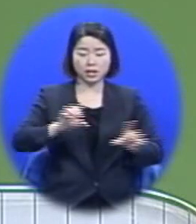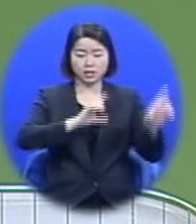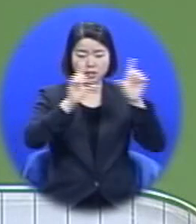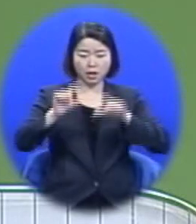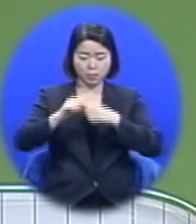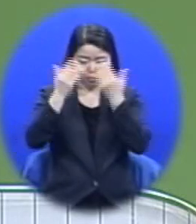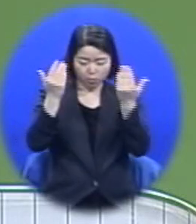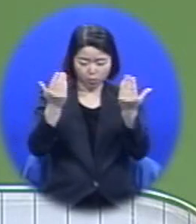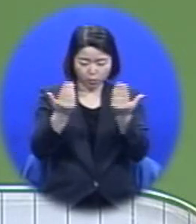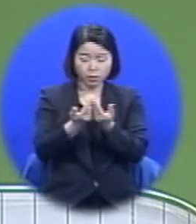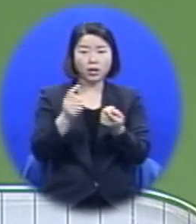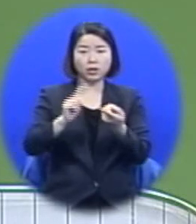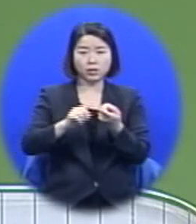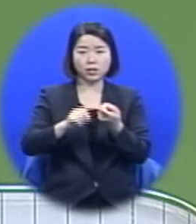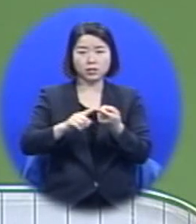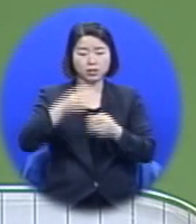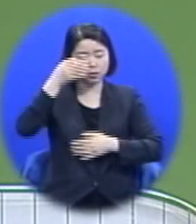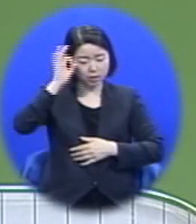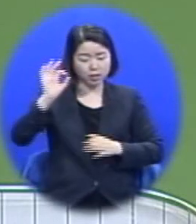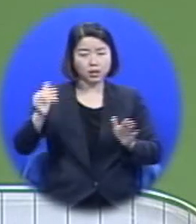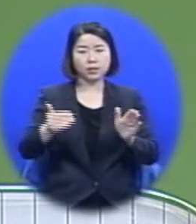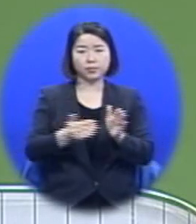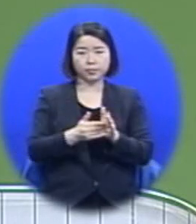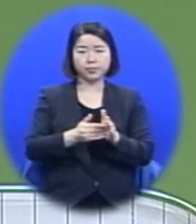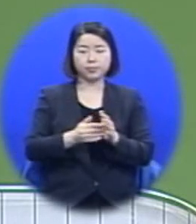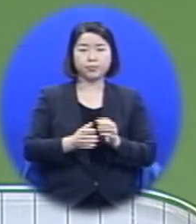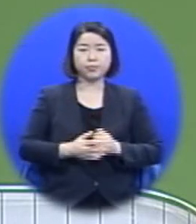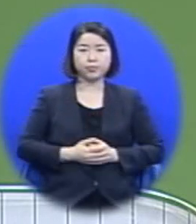사실을 깨닫게 됐습니다